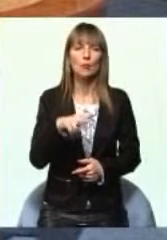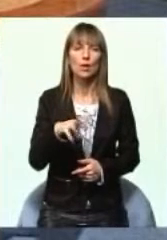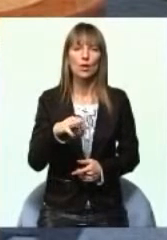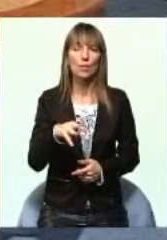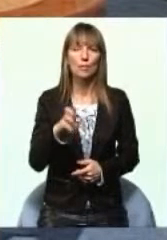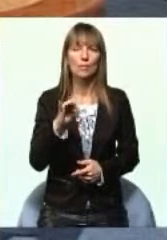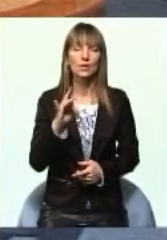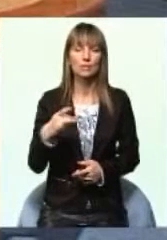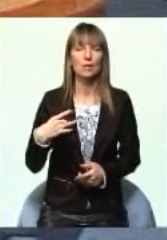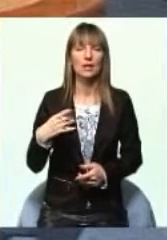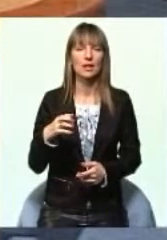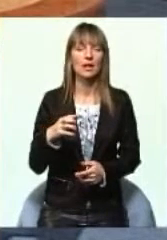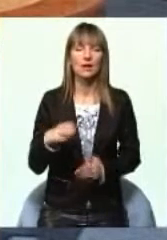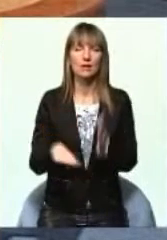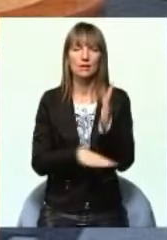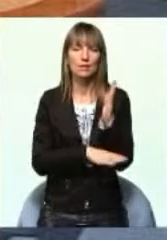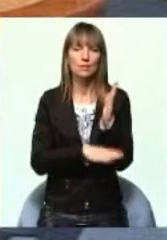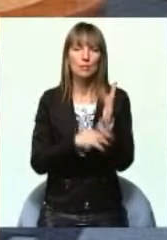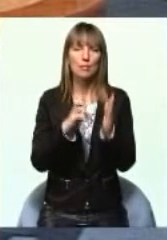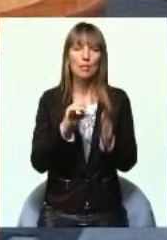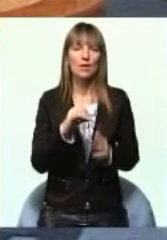береза, шоколадне,